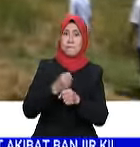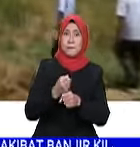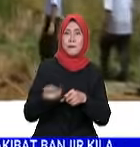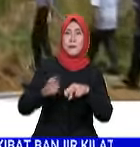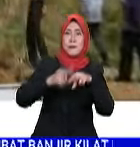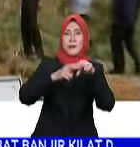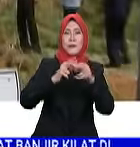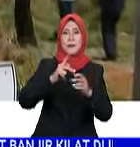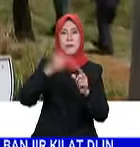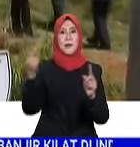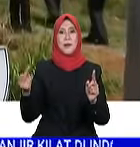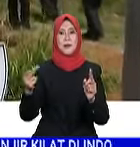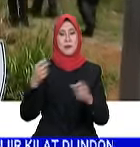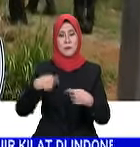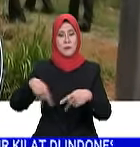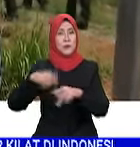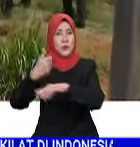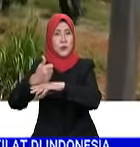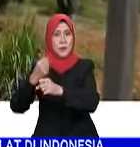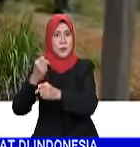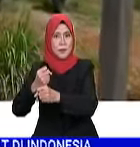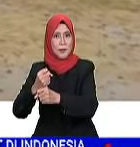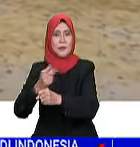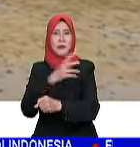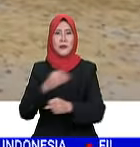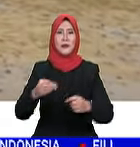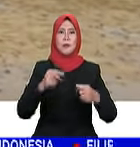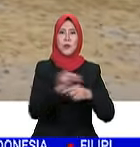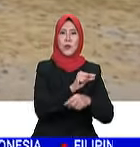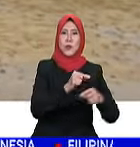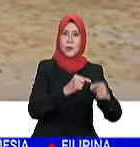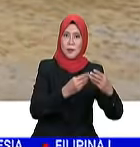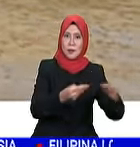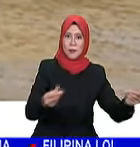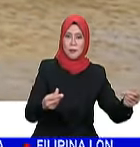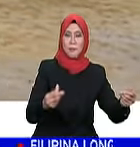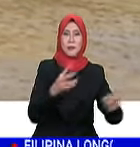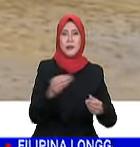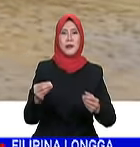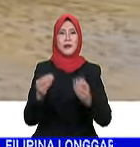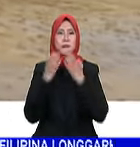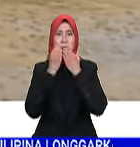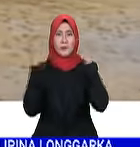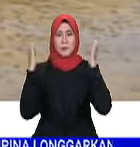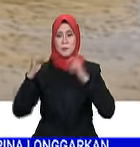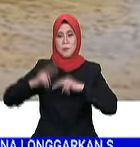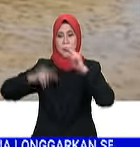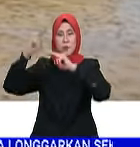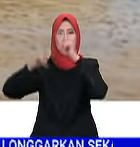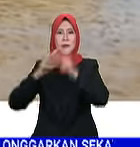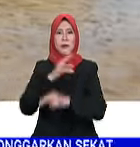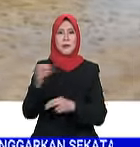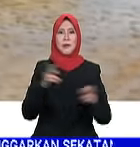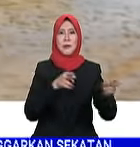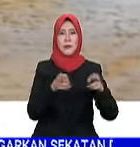padi, mewujudkan peluang pekerjaan, mengoptimumkan penggunaan tanah serta meningkatkan kecekapan pembangunan serta